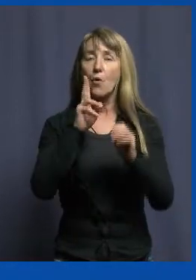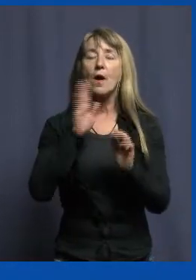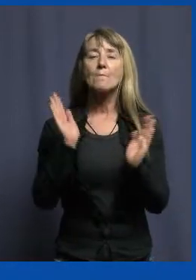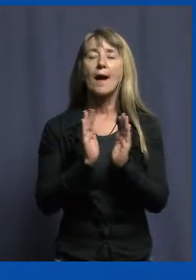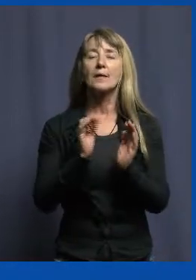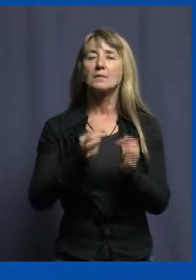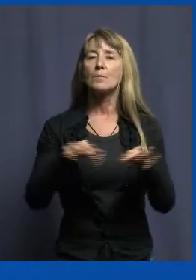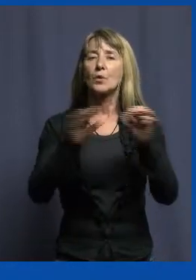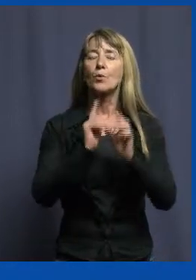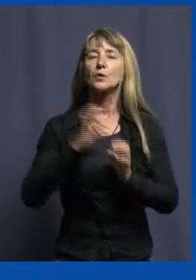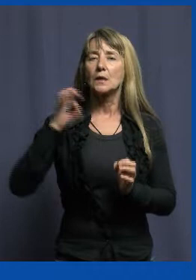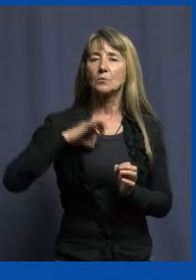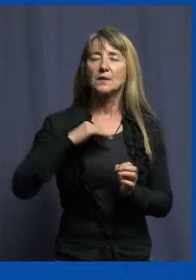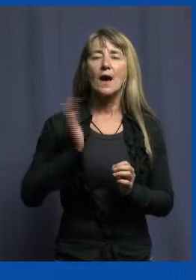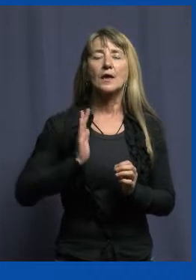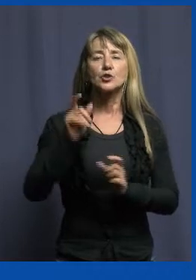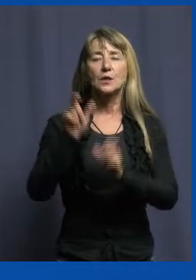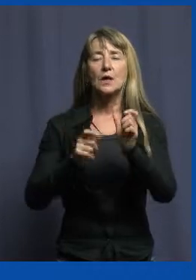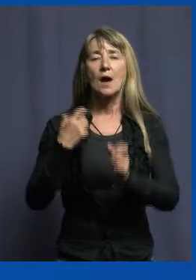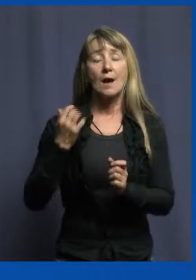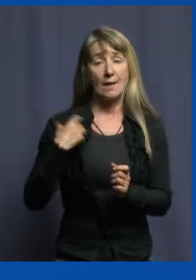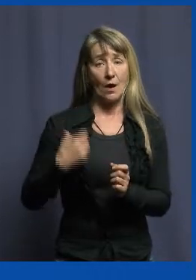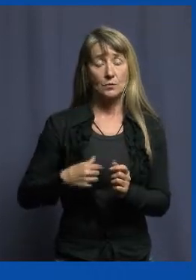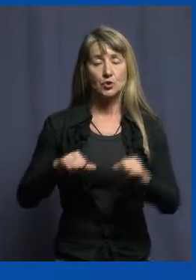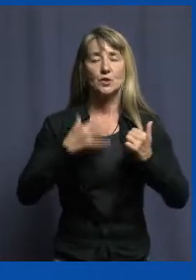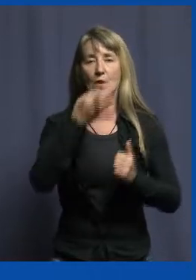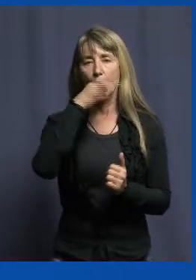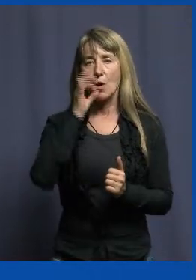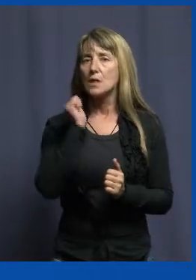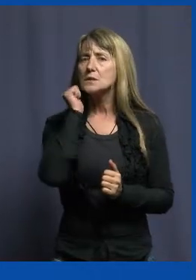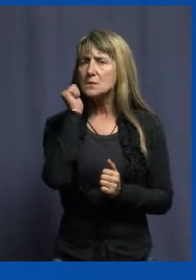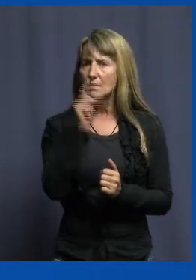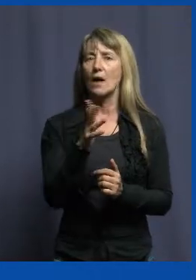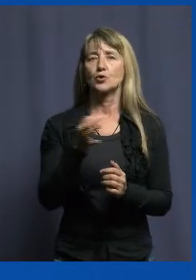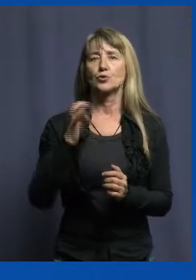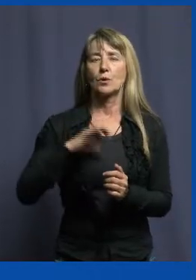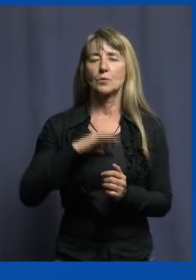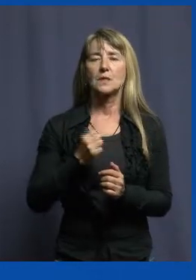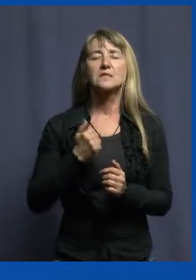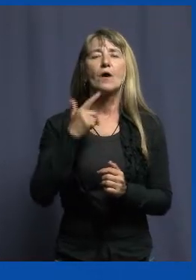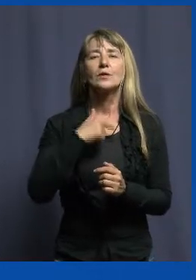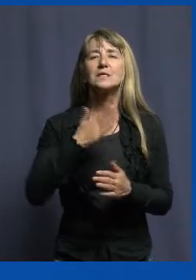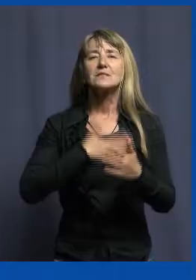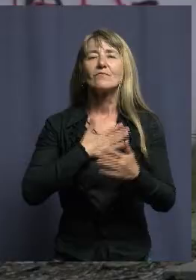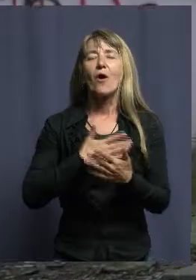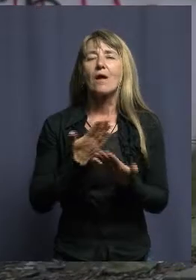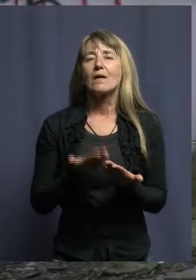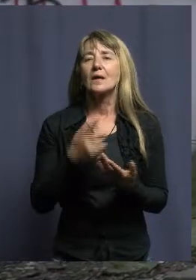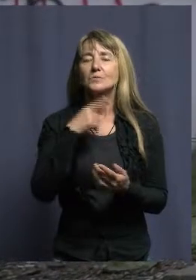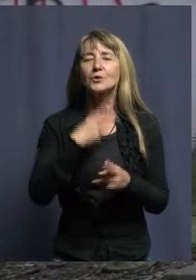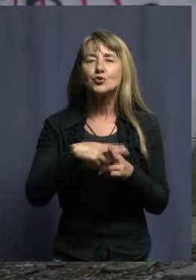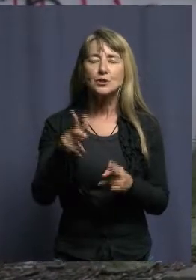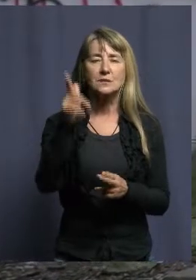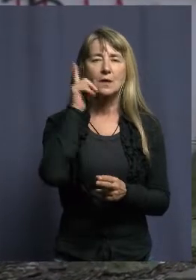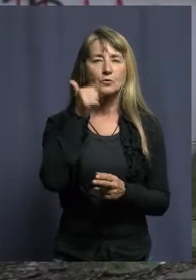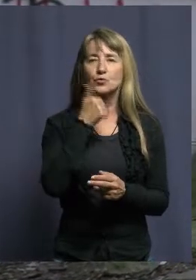projekti mogu da doprinesu da građani Kragujevca žive bolje? Pa svaki će da doprinese. Dakle, svako od nas voli recimo da ima čist grad,